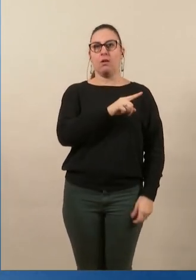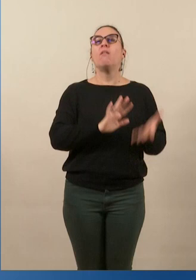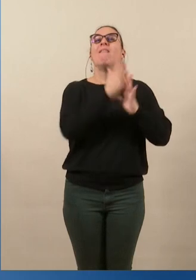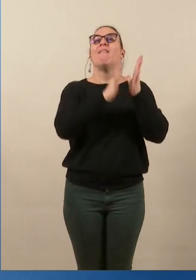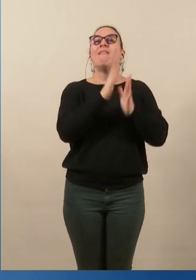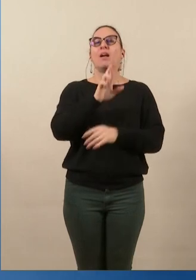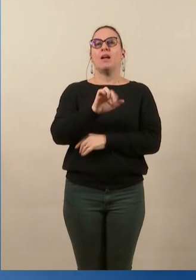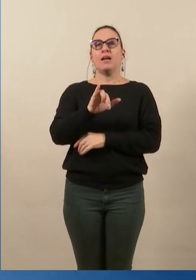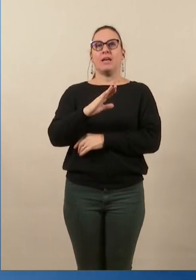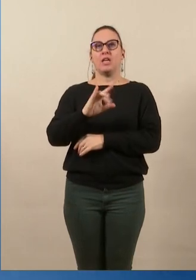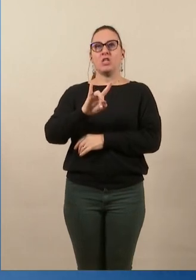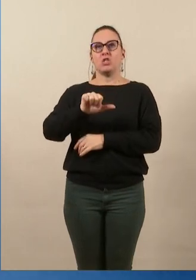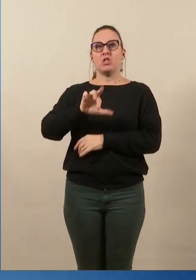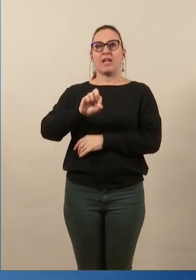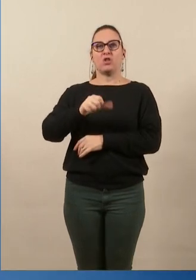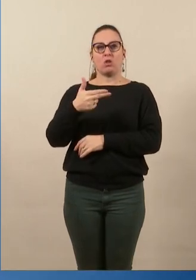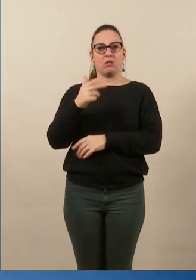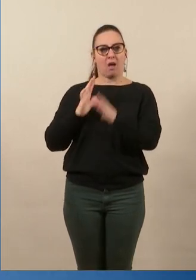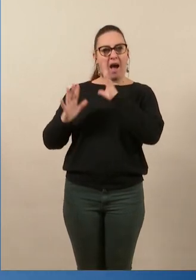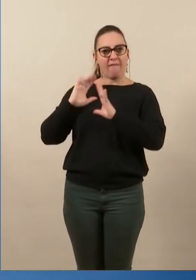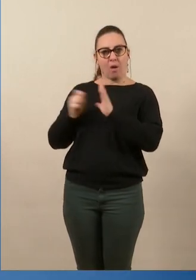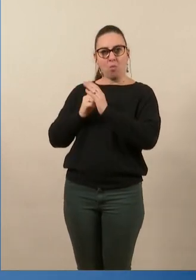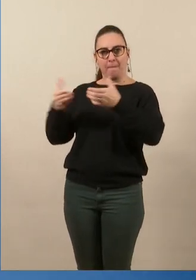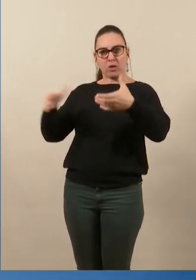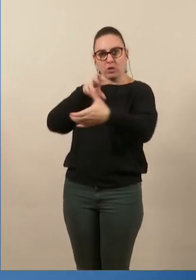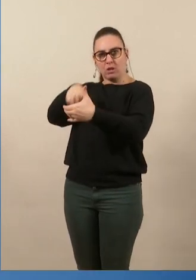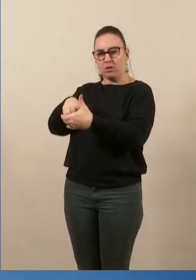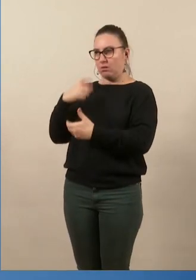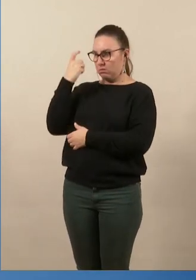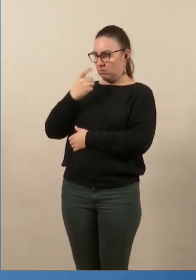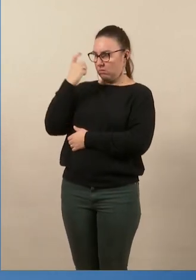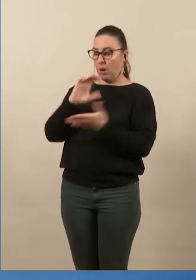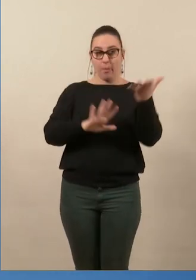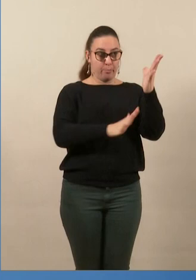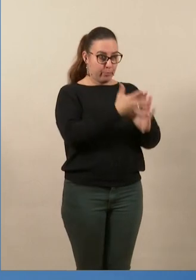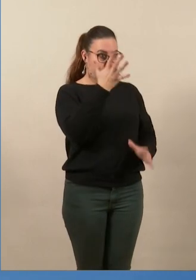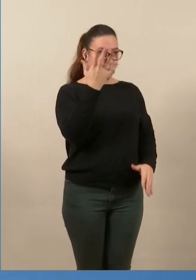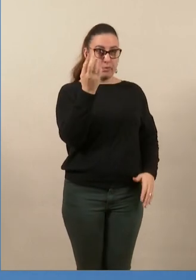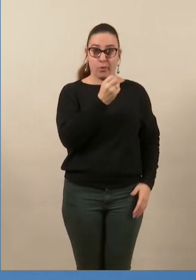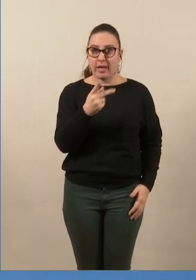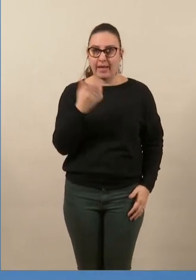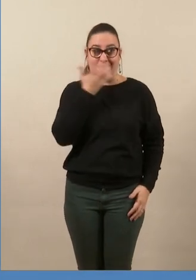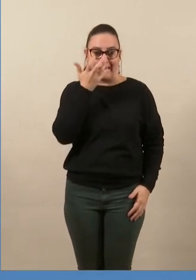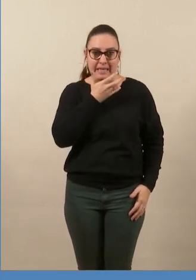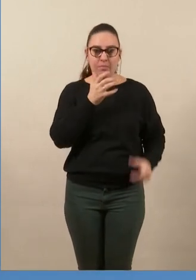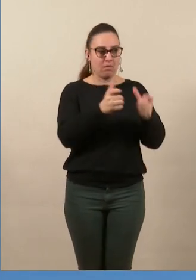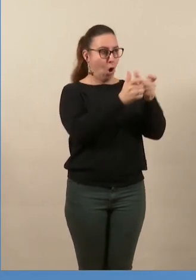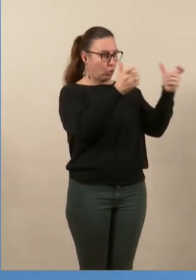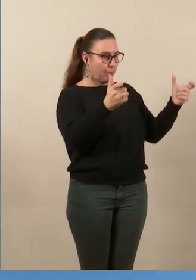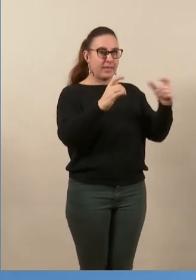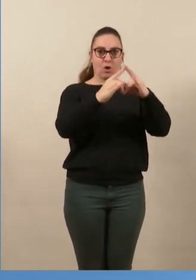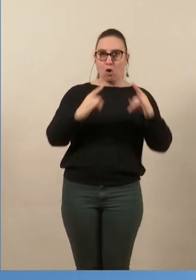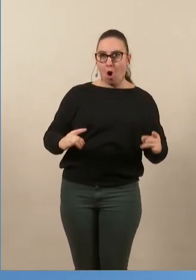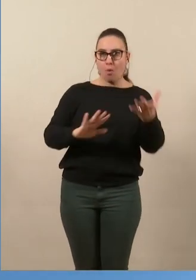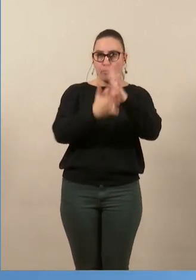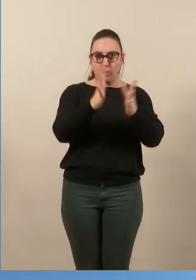j'étais dans la majorité je me disais mais qu'est-ce qui nous arrive ces pauvres gens ça a brûlé bon ben c'est terrible pour eux Richardson c'est pareil parce qu'ils ont